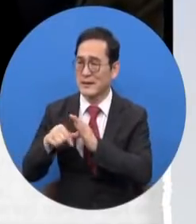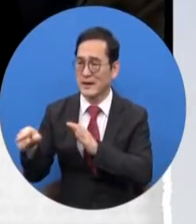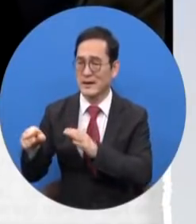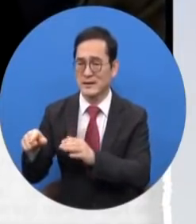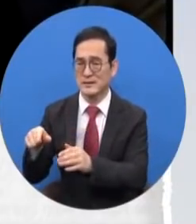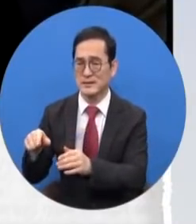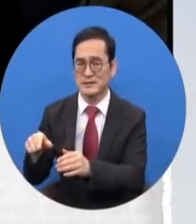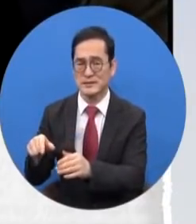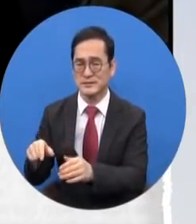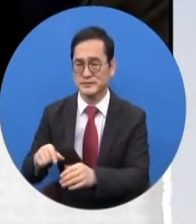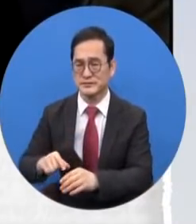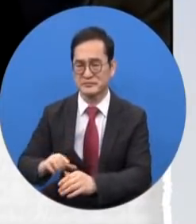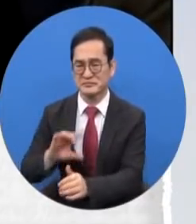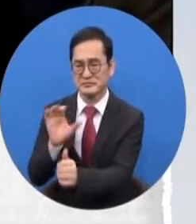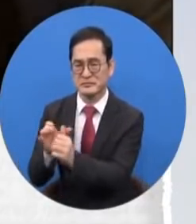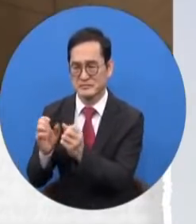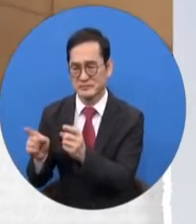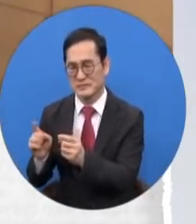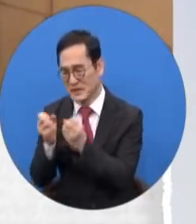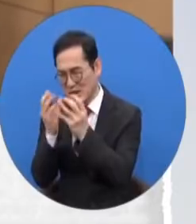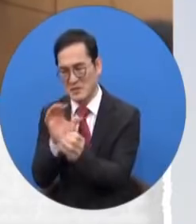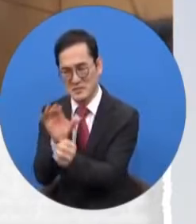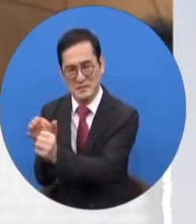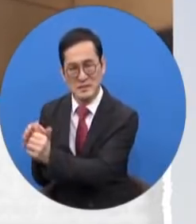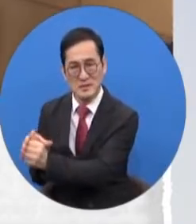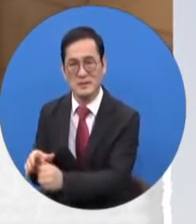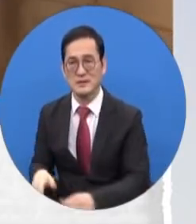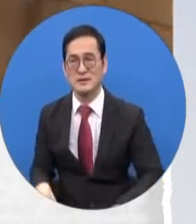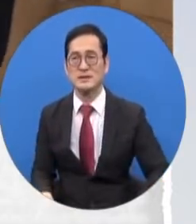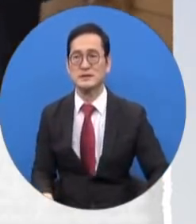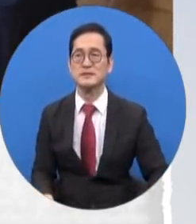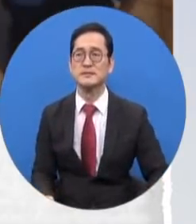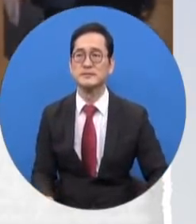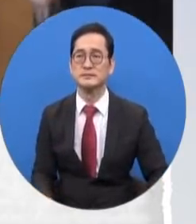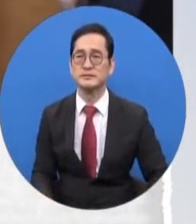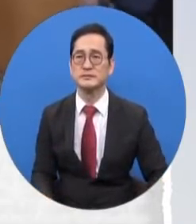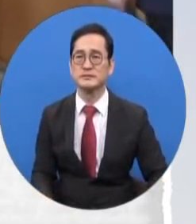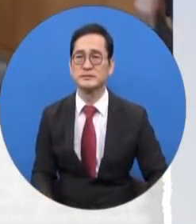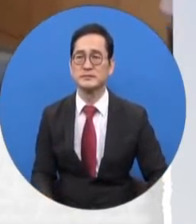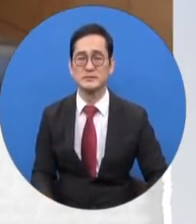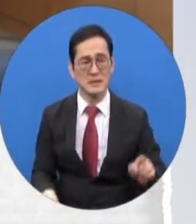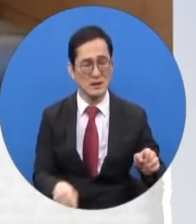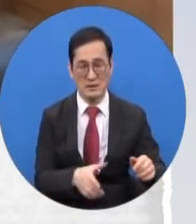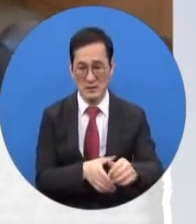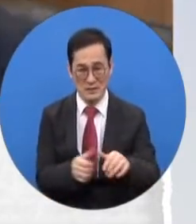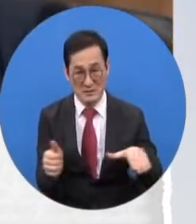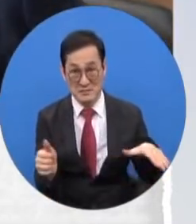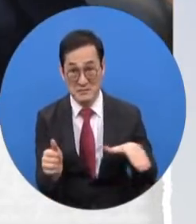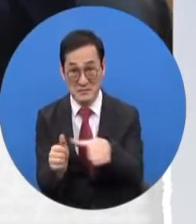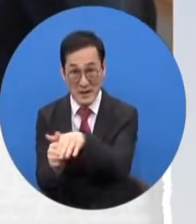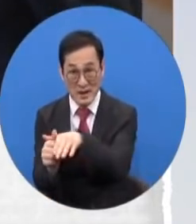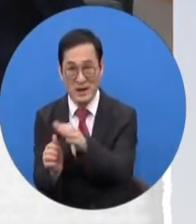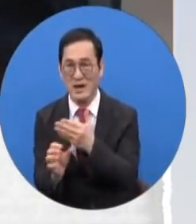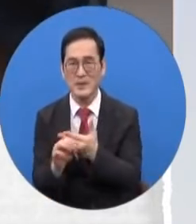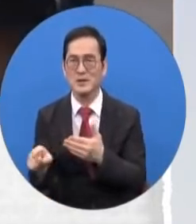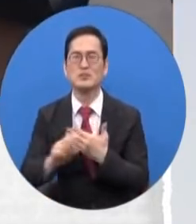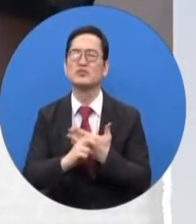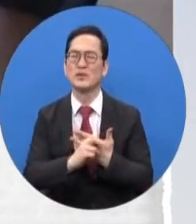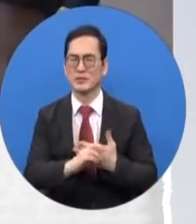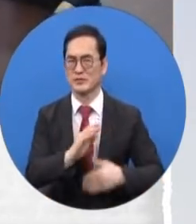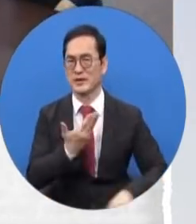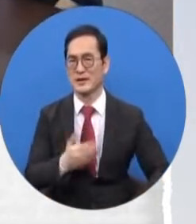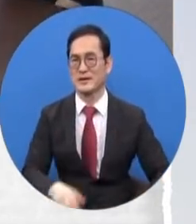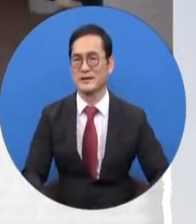이전 정부가 임명해놓은 공공기관장들을 함부로 좌지우지할 수 없음이 분명하게 대법원 판례를 통해 확립된 상태입니다. 예.